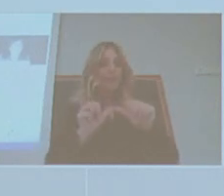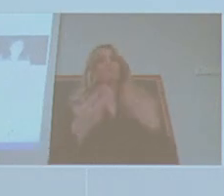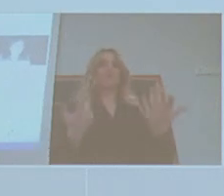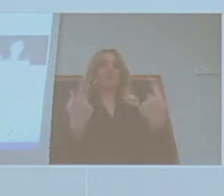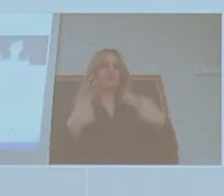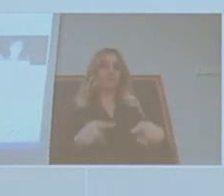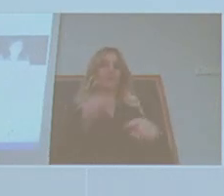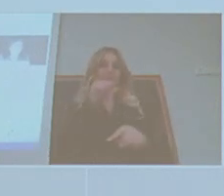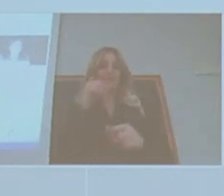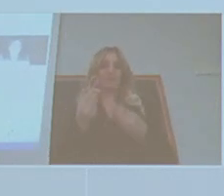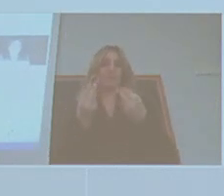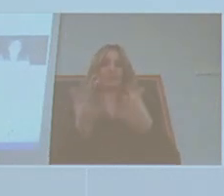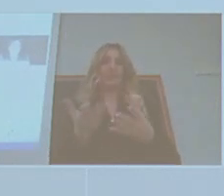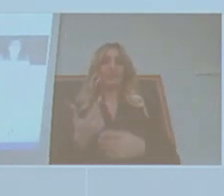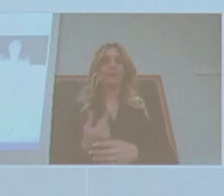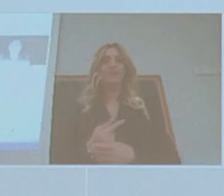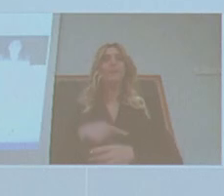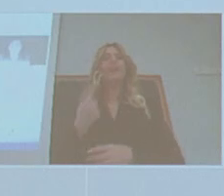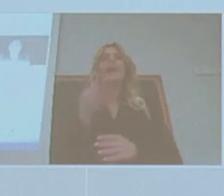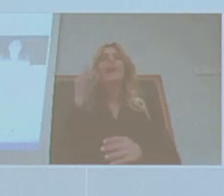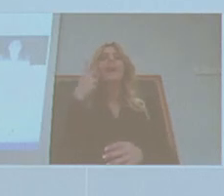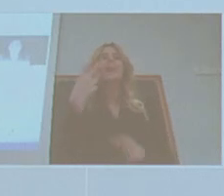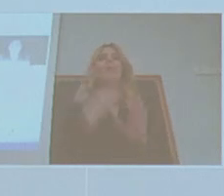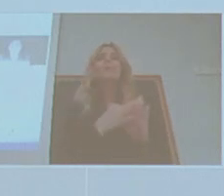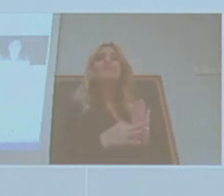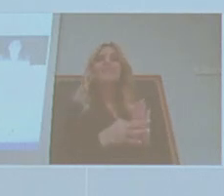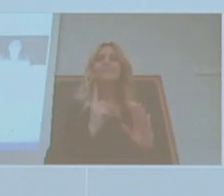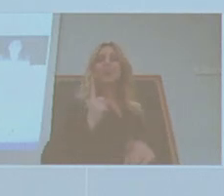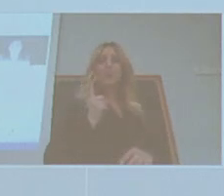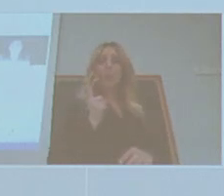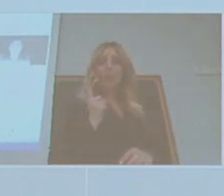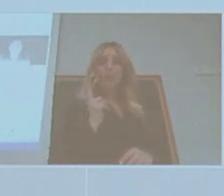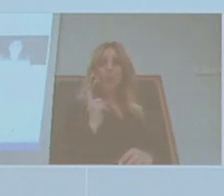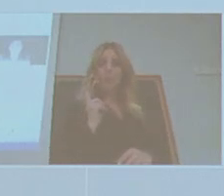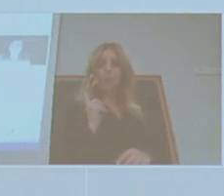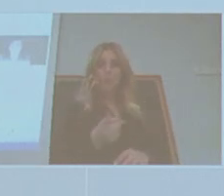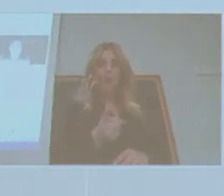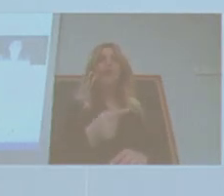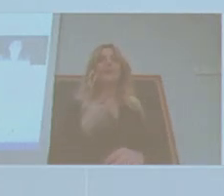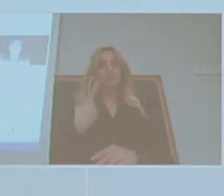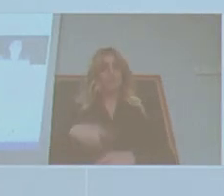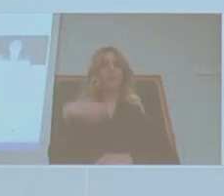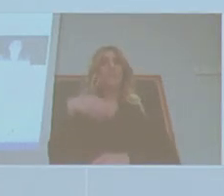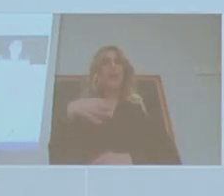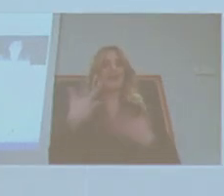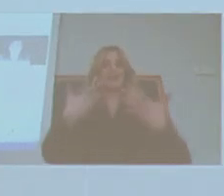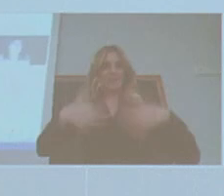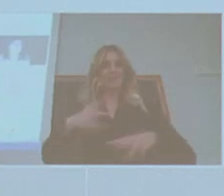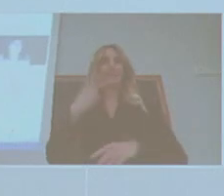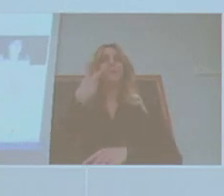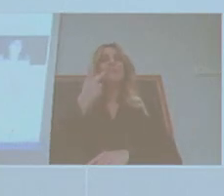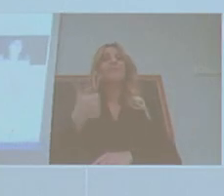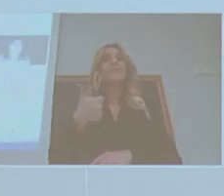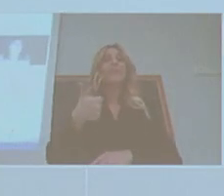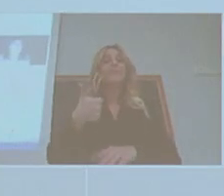i crediti, i requisiti di ammissione sono sostanzialmente, quindi il conseguimento del master prevede 60